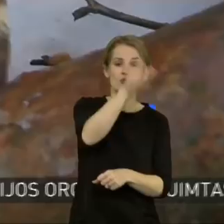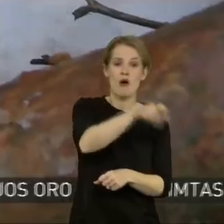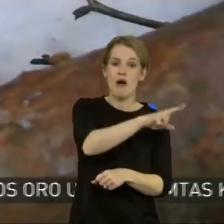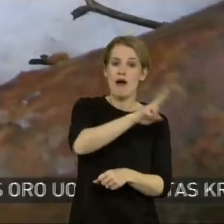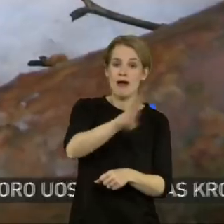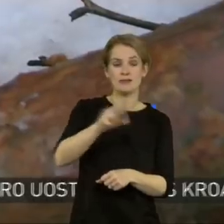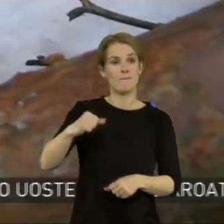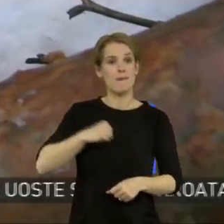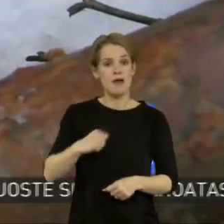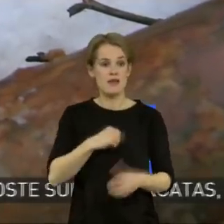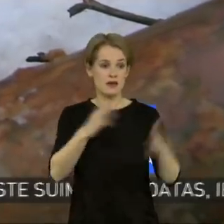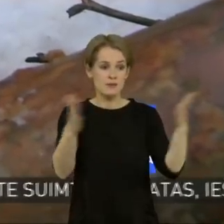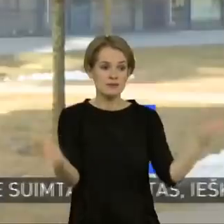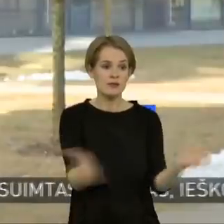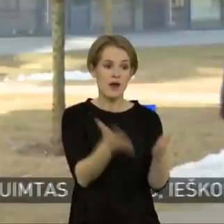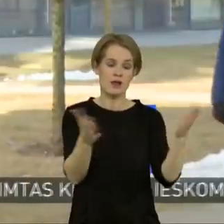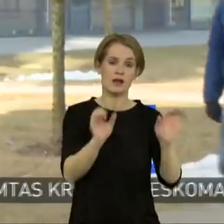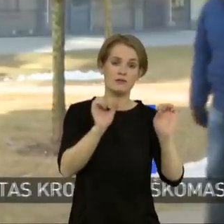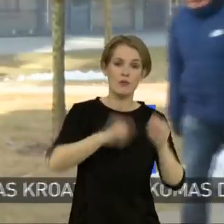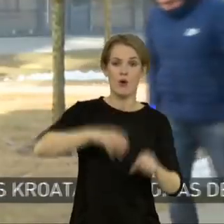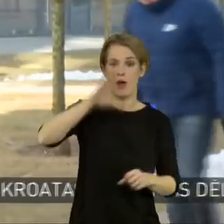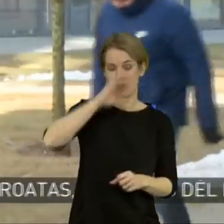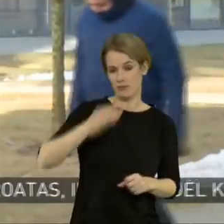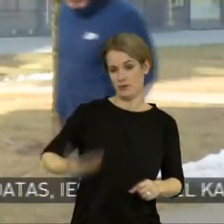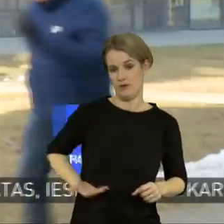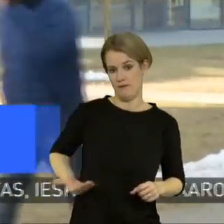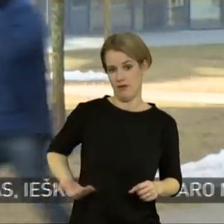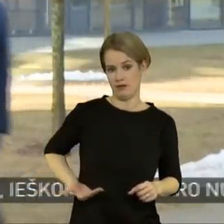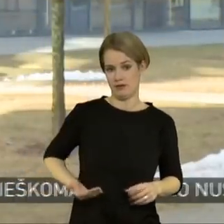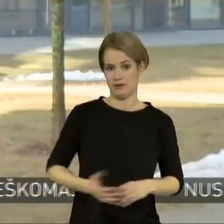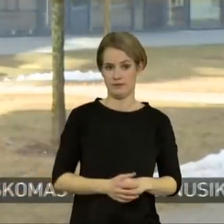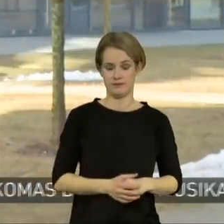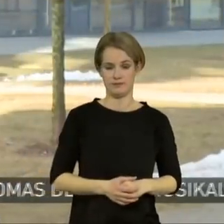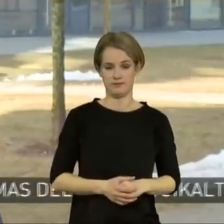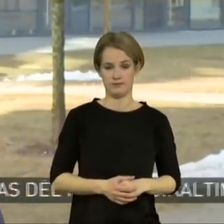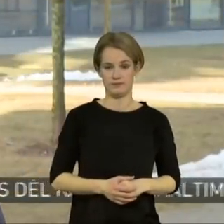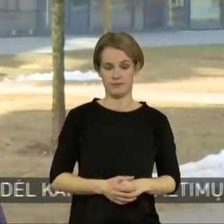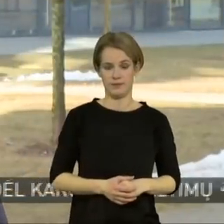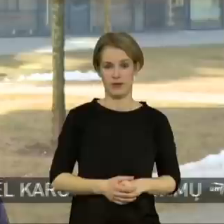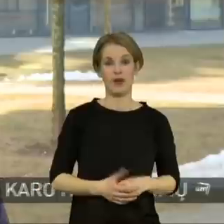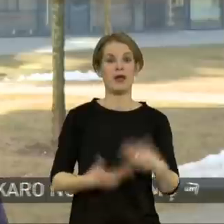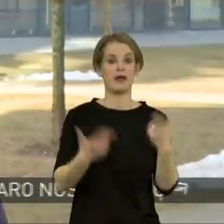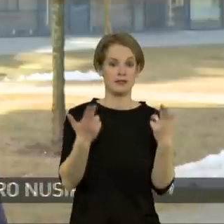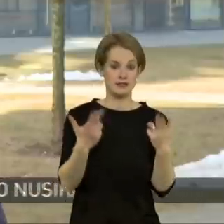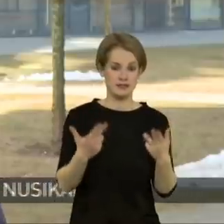galėtų pragyventi. Tų pagalbos formų, aišku, jų tikrai galima sugalvoti.